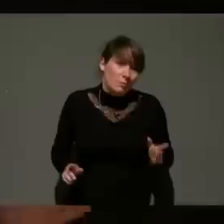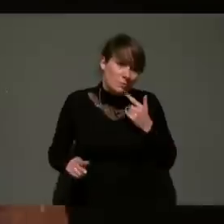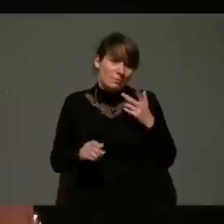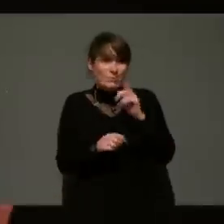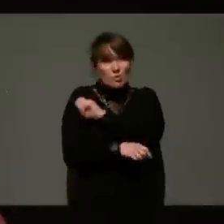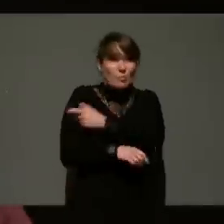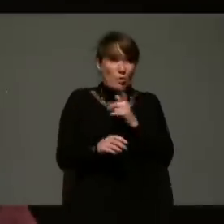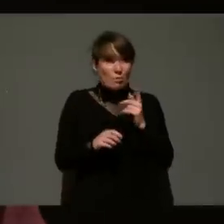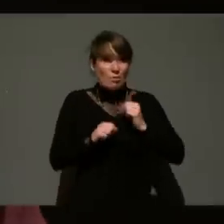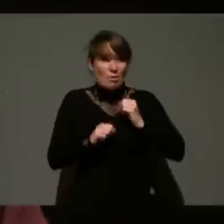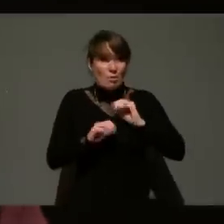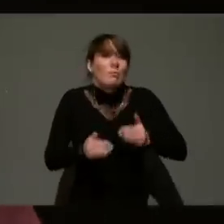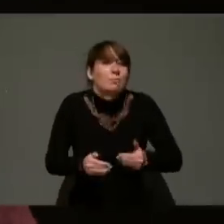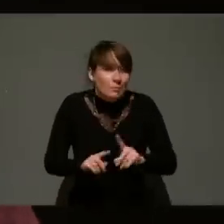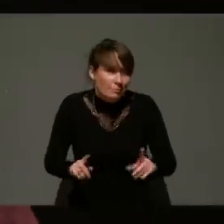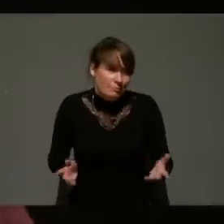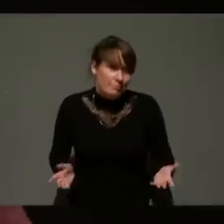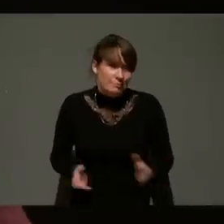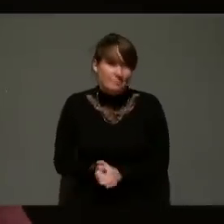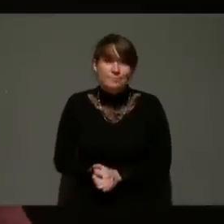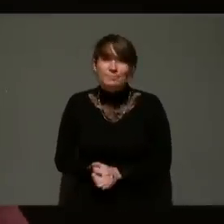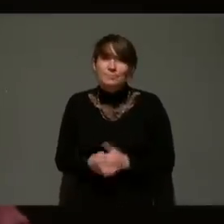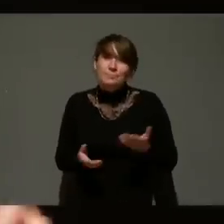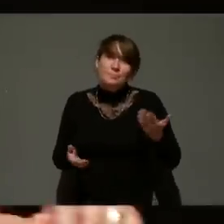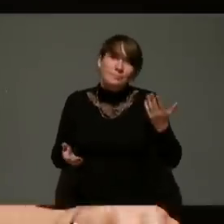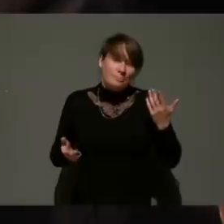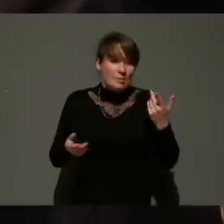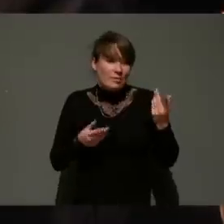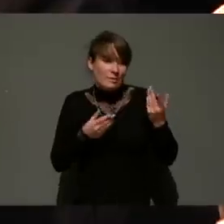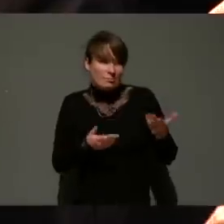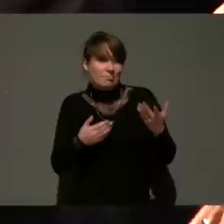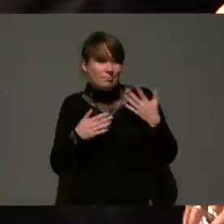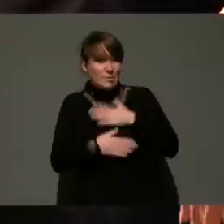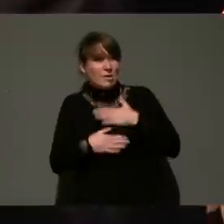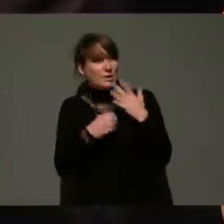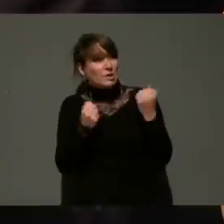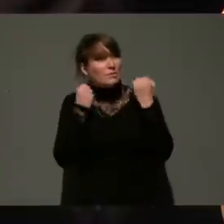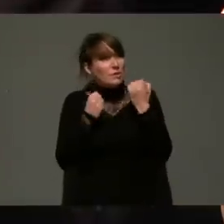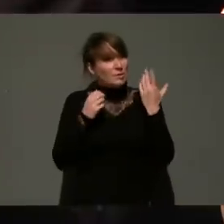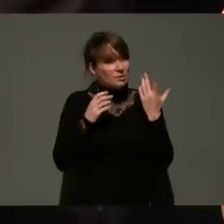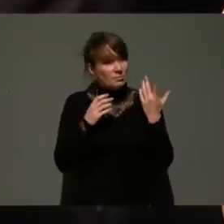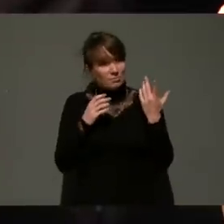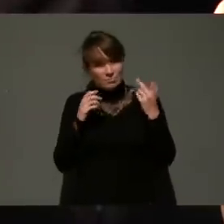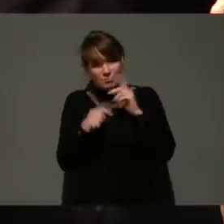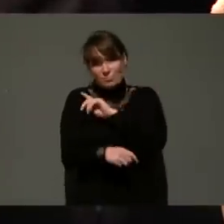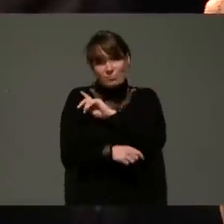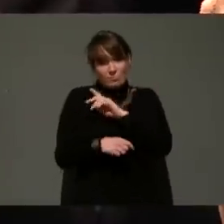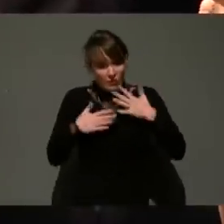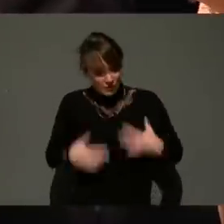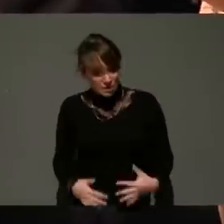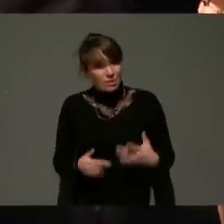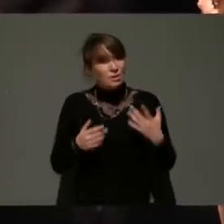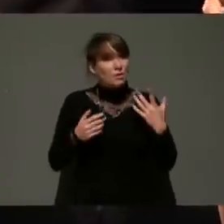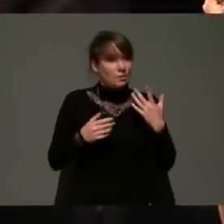Non. Voilà. Mais c'est ça aussi le plaisir de l'activité physique, c'est monter progressivement en